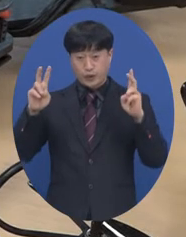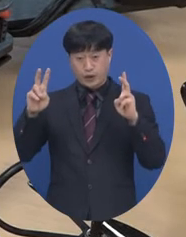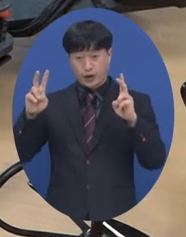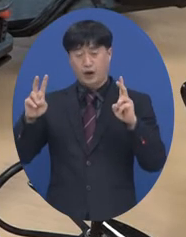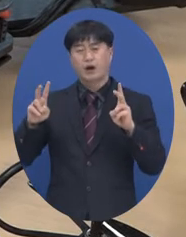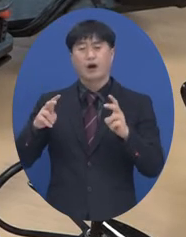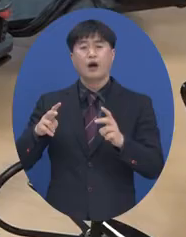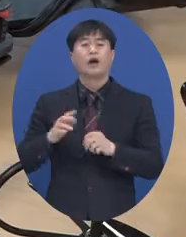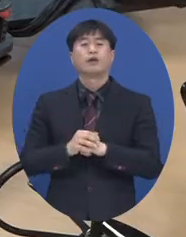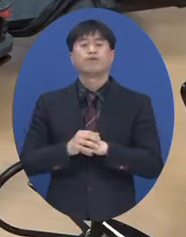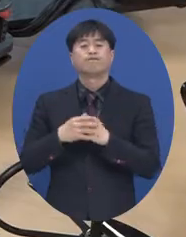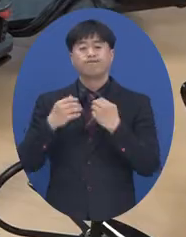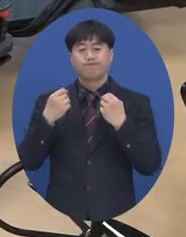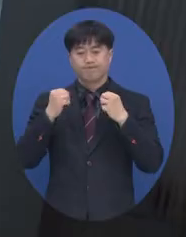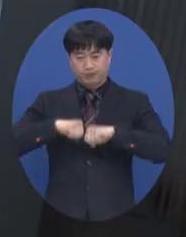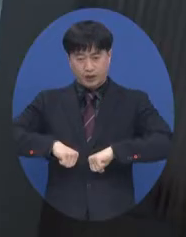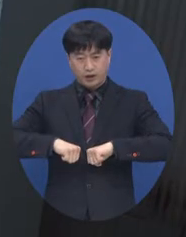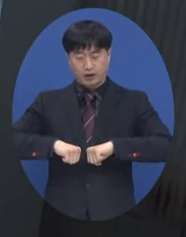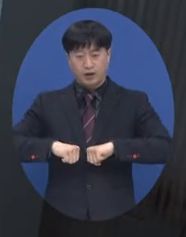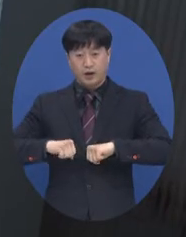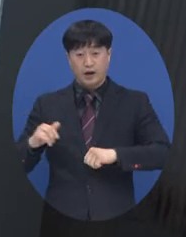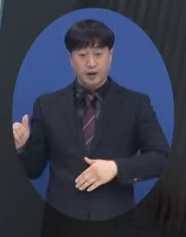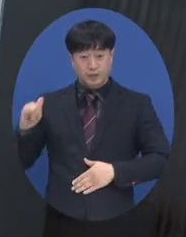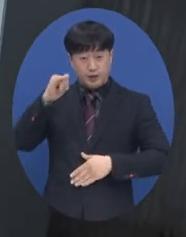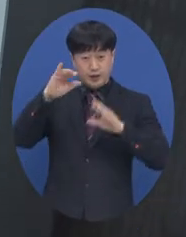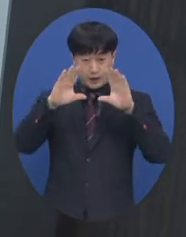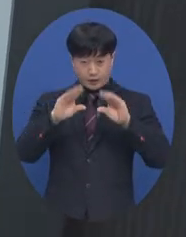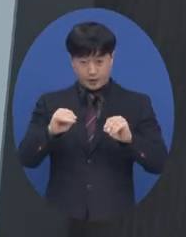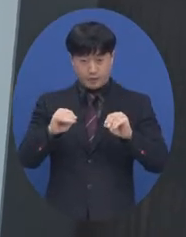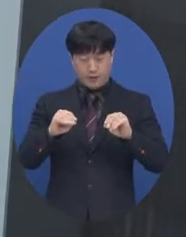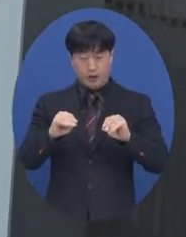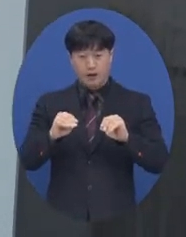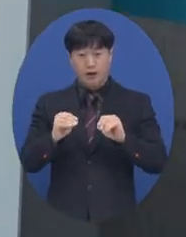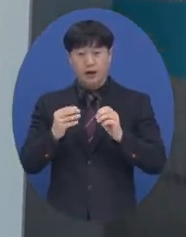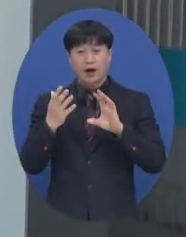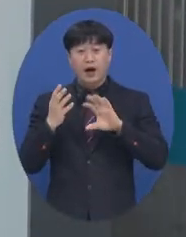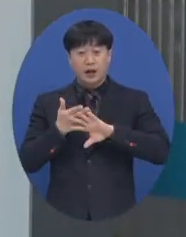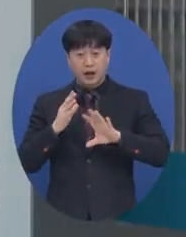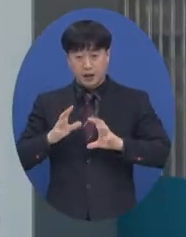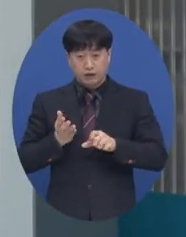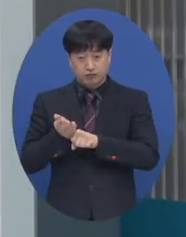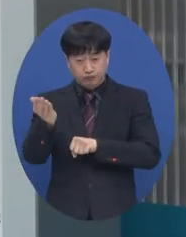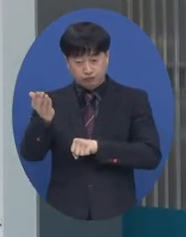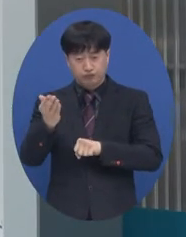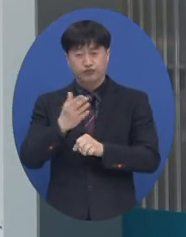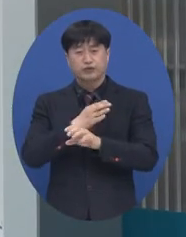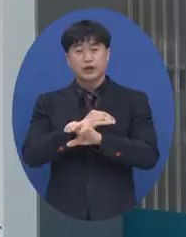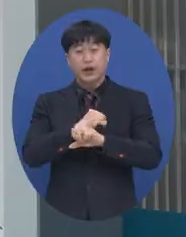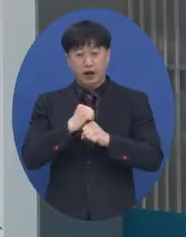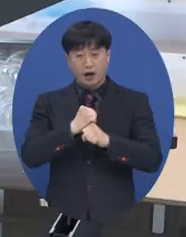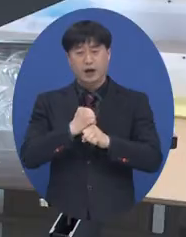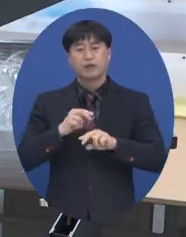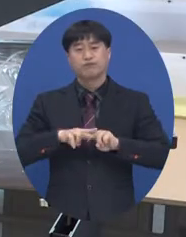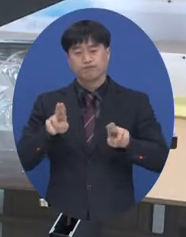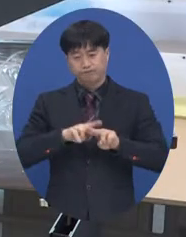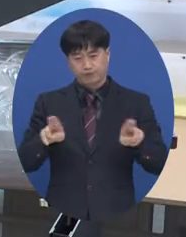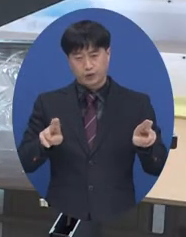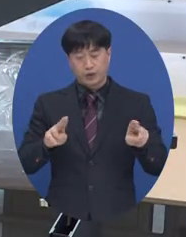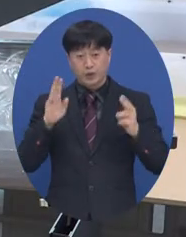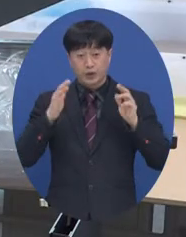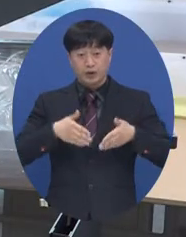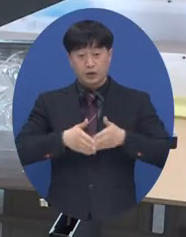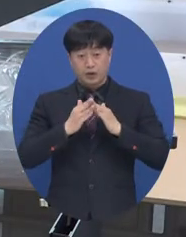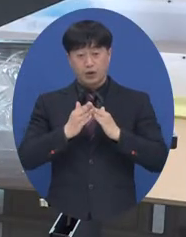여기에 하늘 길이 막히면서 해외 수술 계약은 줄줄이 무산됐고 창업후 조금씩 성장세를 보였던